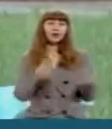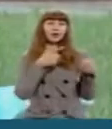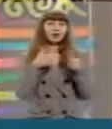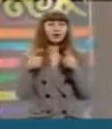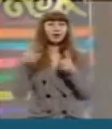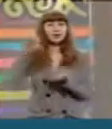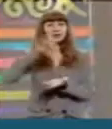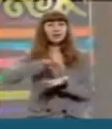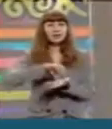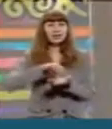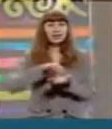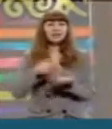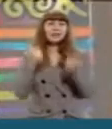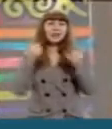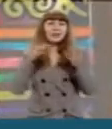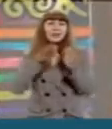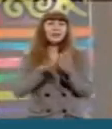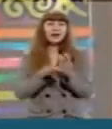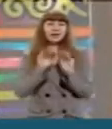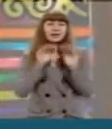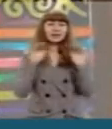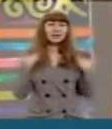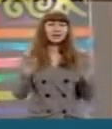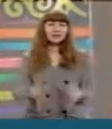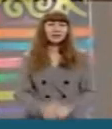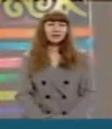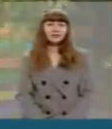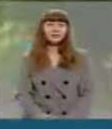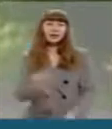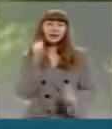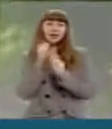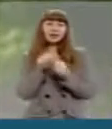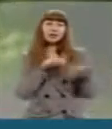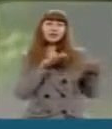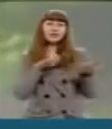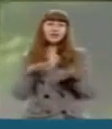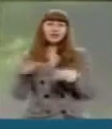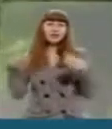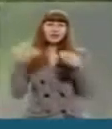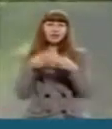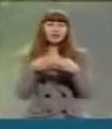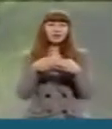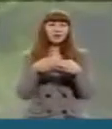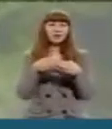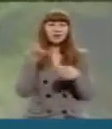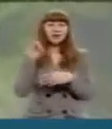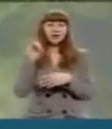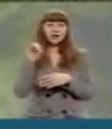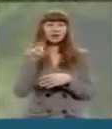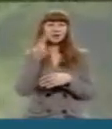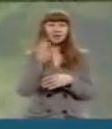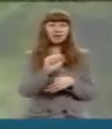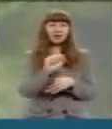мүшелері, вокалист Радик Вильдянов, вокалдық Ляйсан ансамблі, жас әнші Диана Кичкайлы өз өнерлерін ұсынды. Ритм хореографиялық